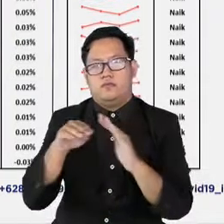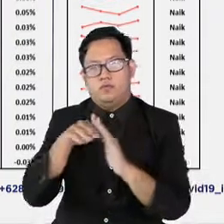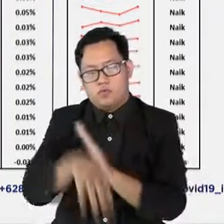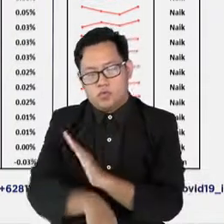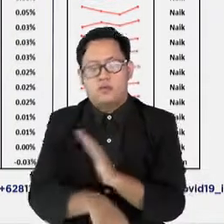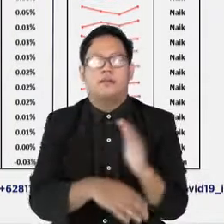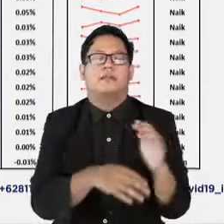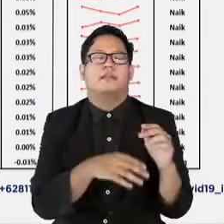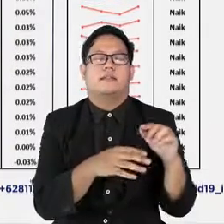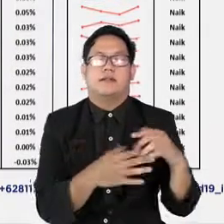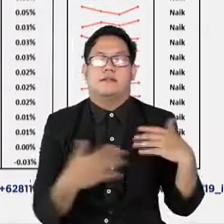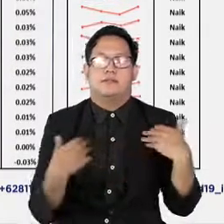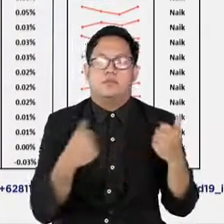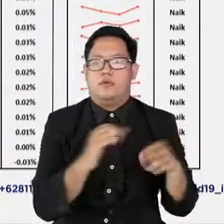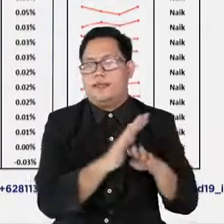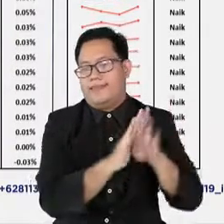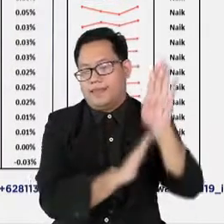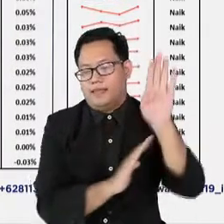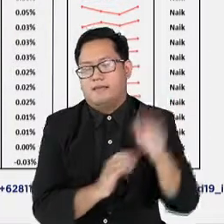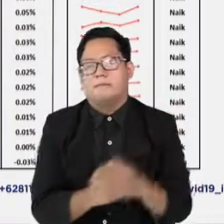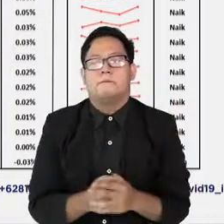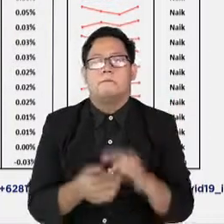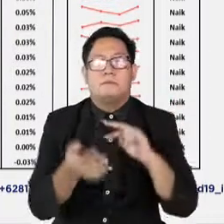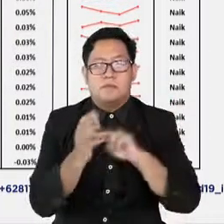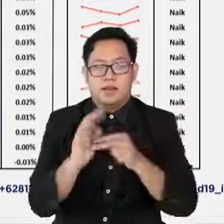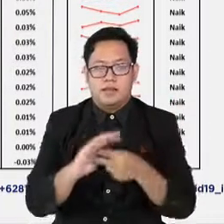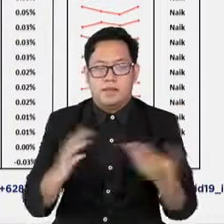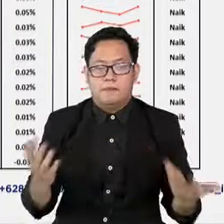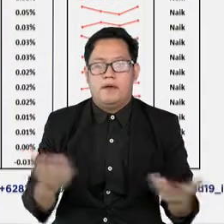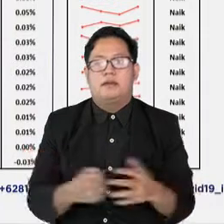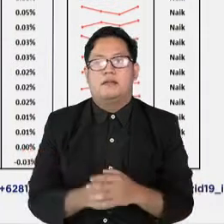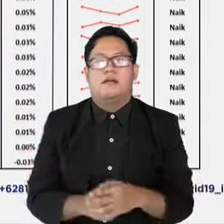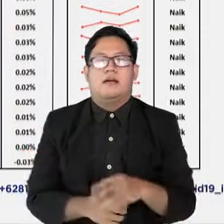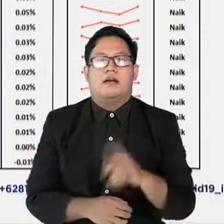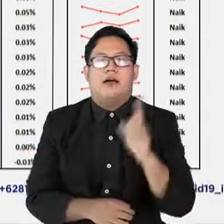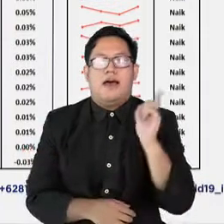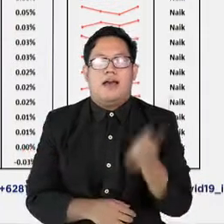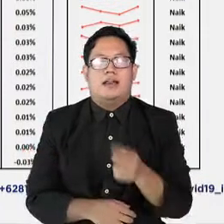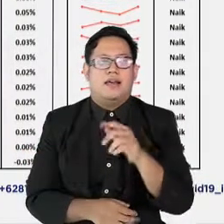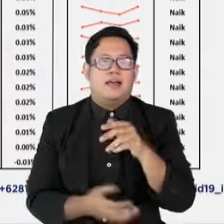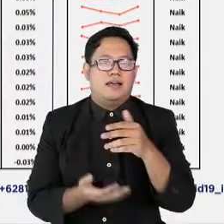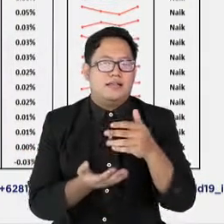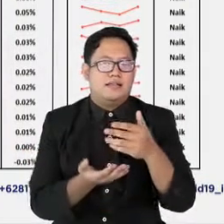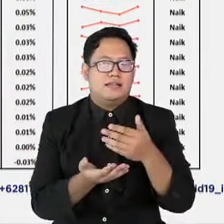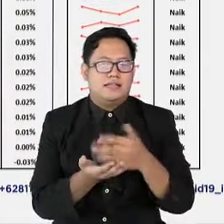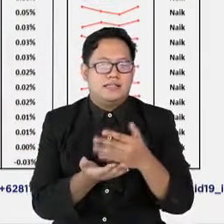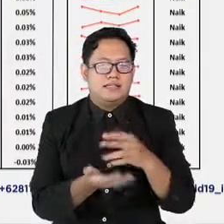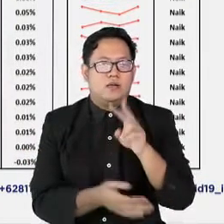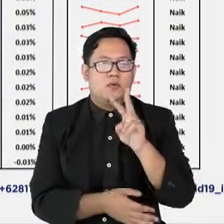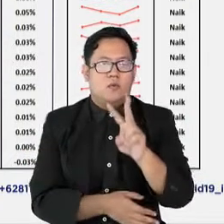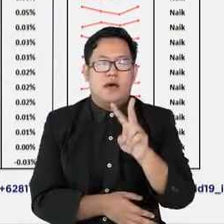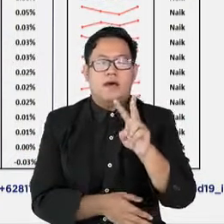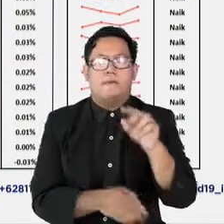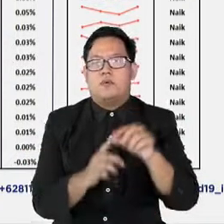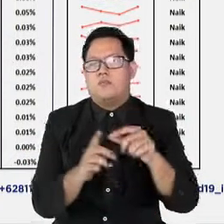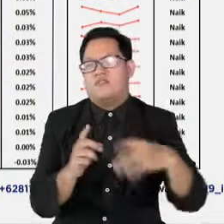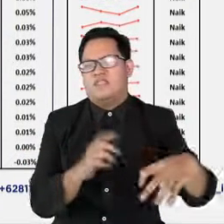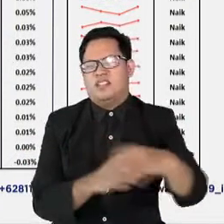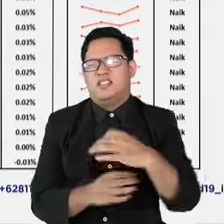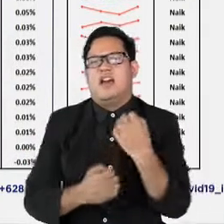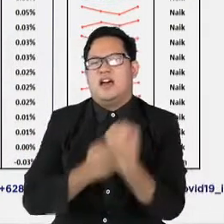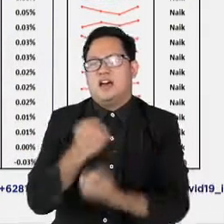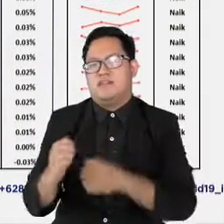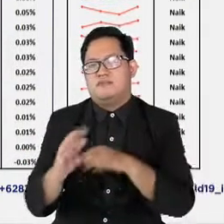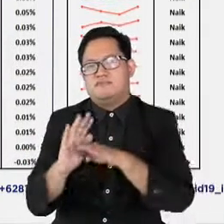di minggu ini ini artinya hanya terdapat dua provinsi yang masih mengalami kenaikan kasus aktif dan